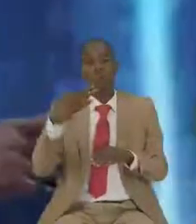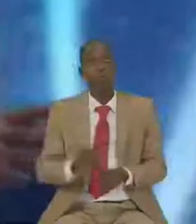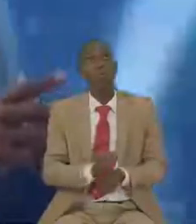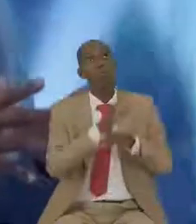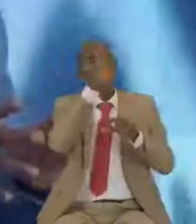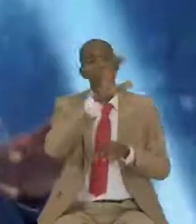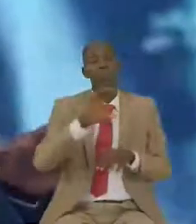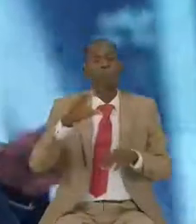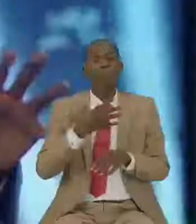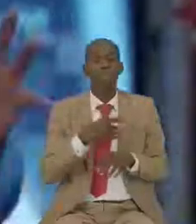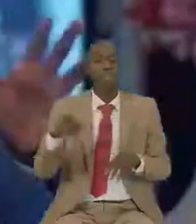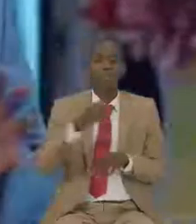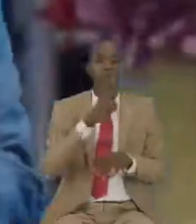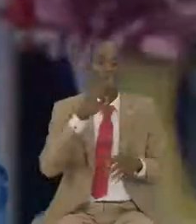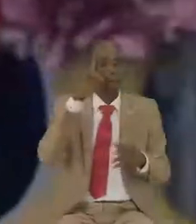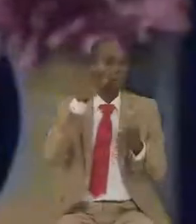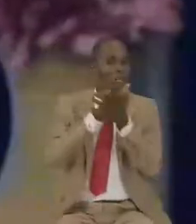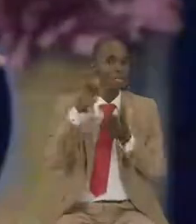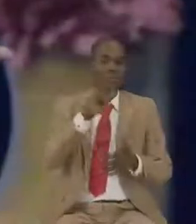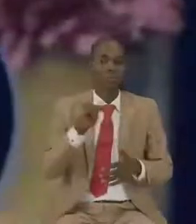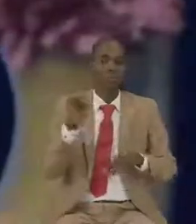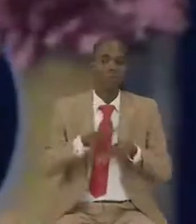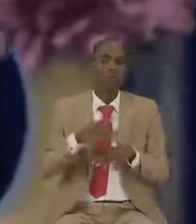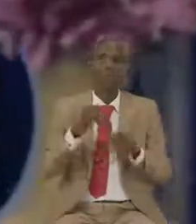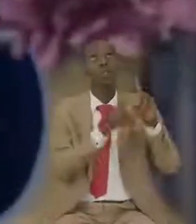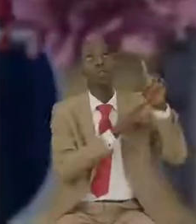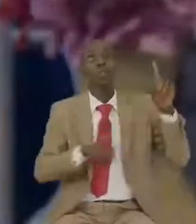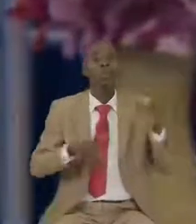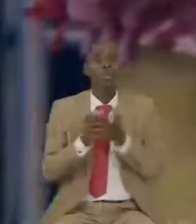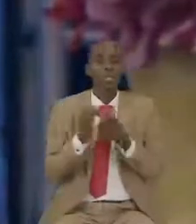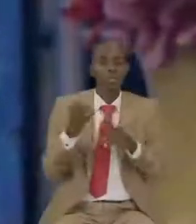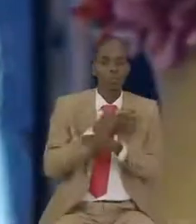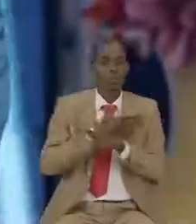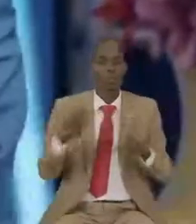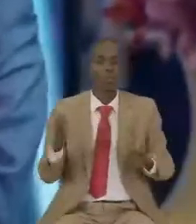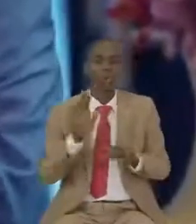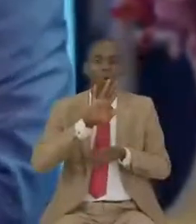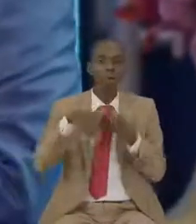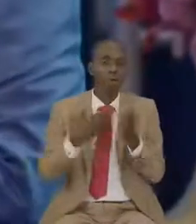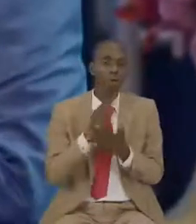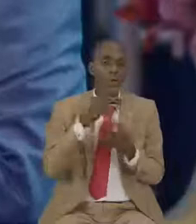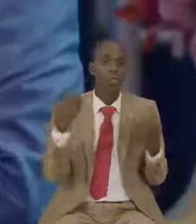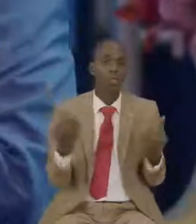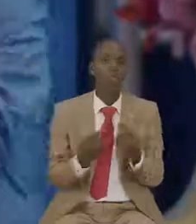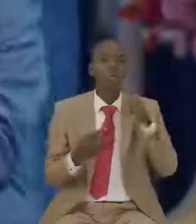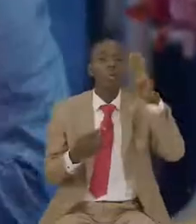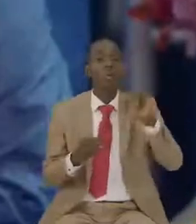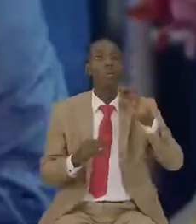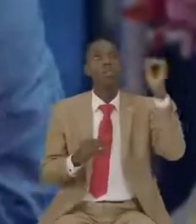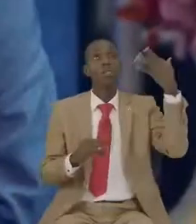que vous êtes sauvés. Et c'est en croyant au Seigneur qui a ôté tous vos